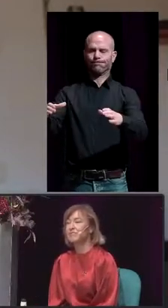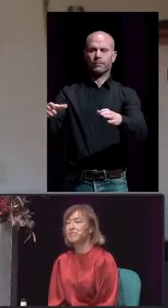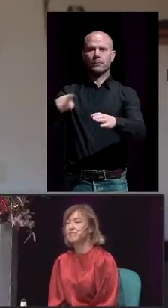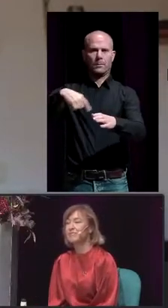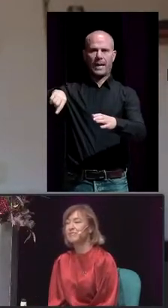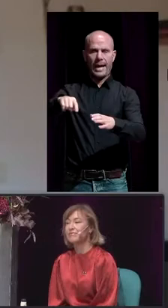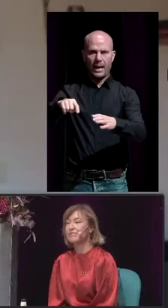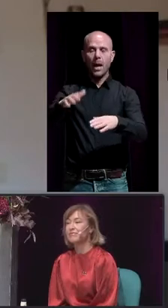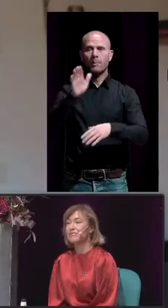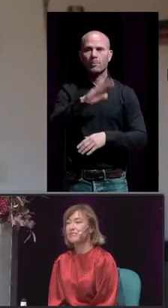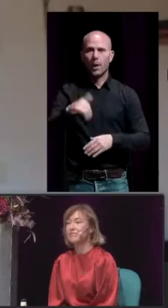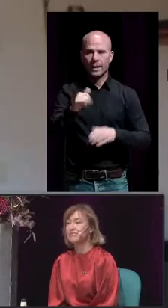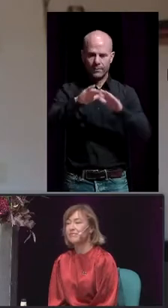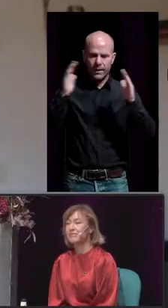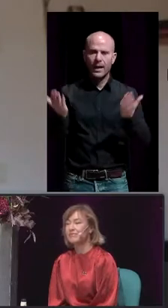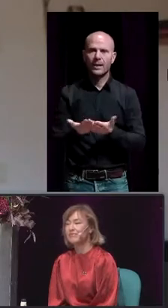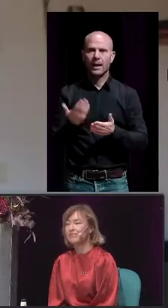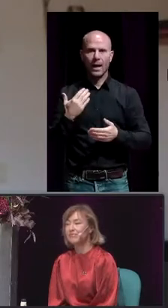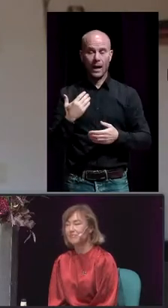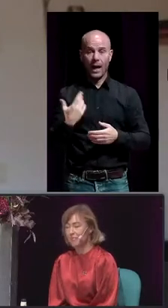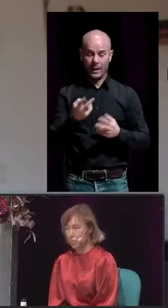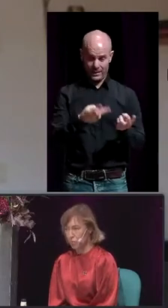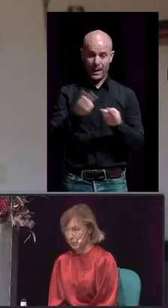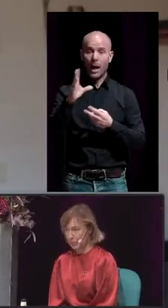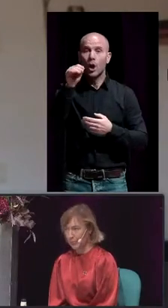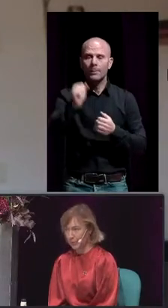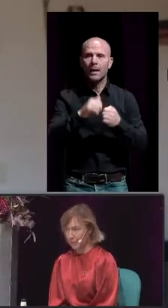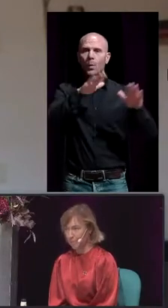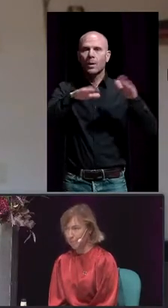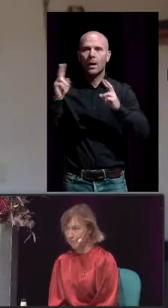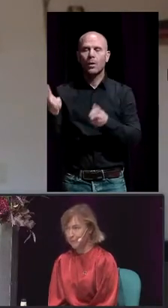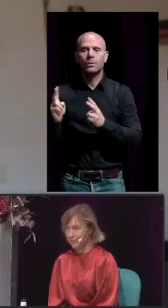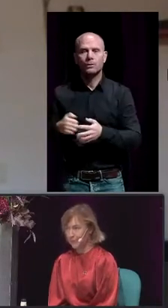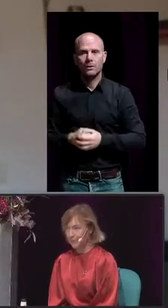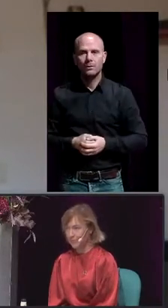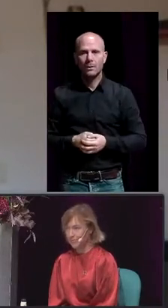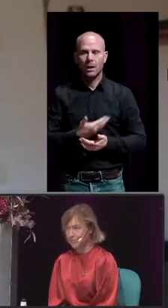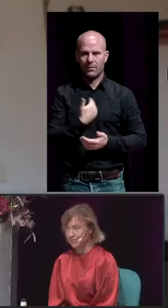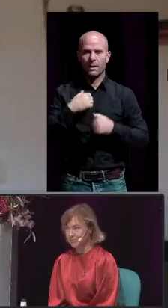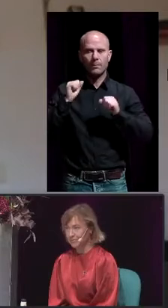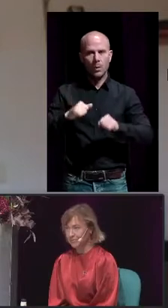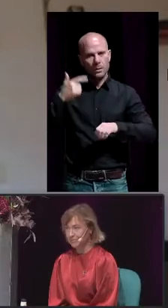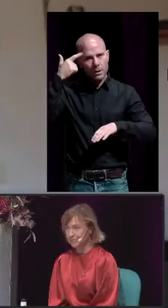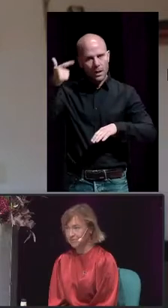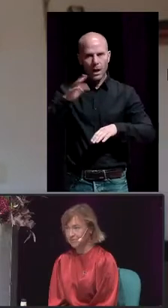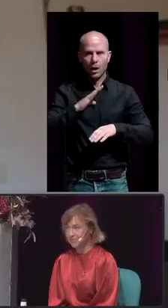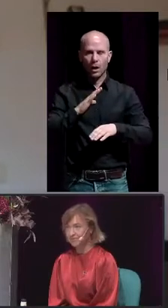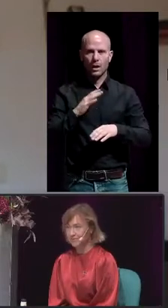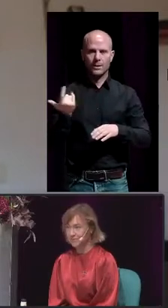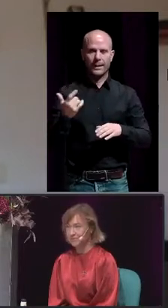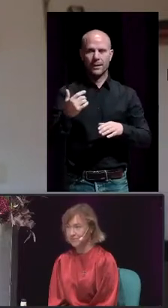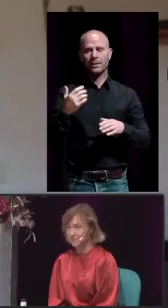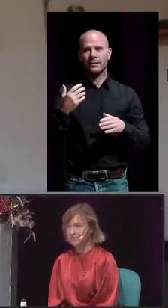barn världen över är sårbara, men på väldigt olika sätt. Vi måste ha ett holistiskt och